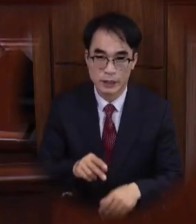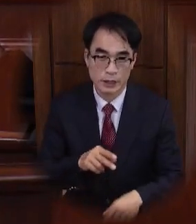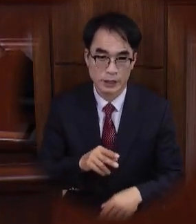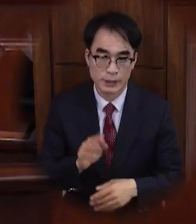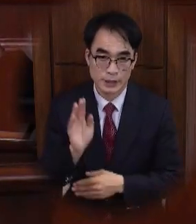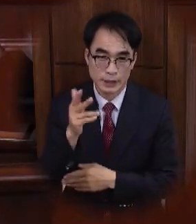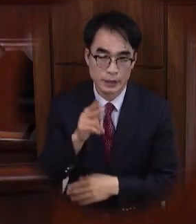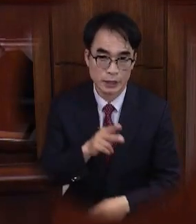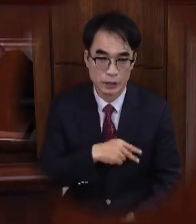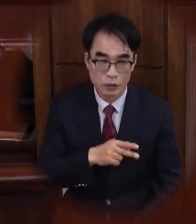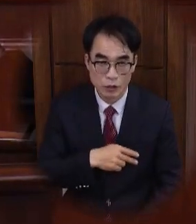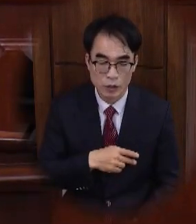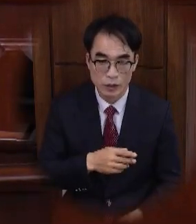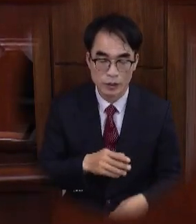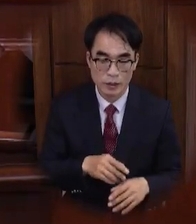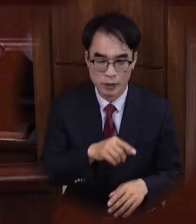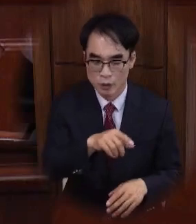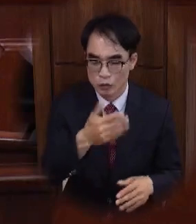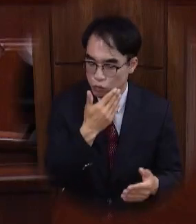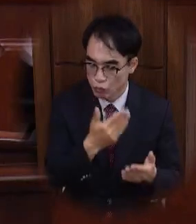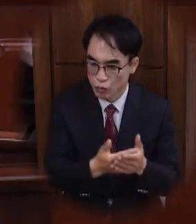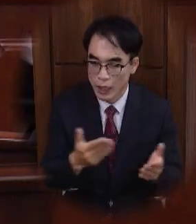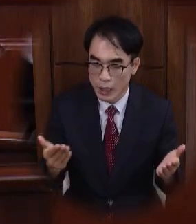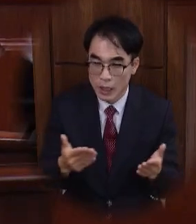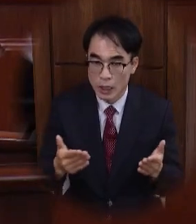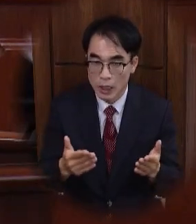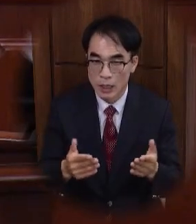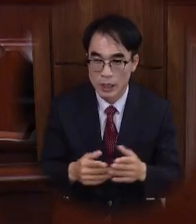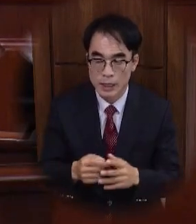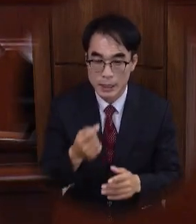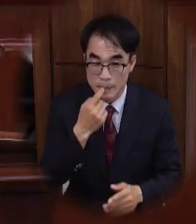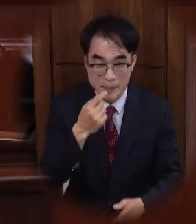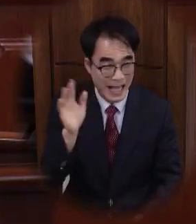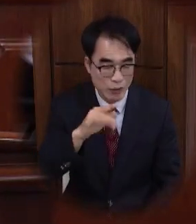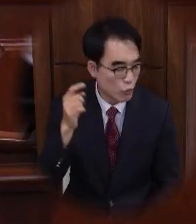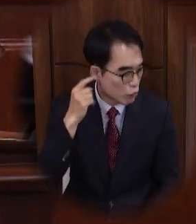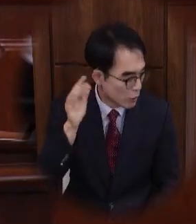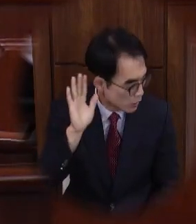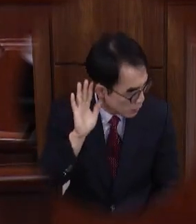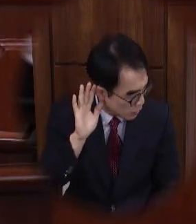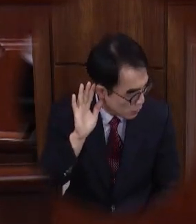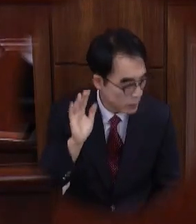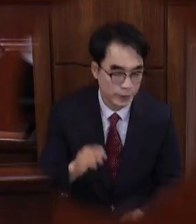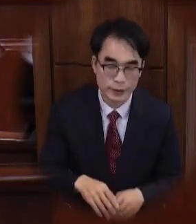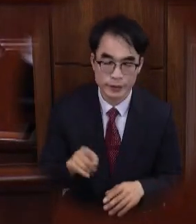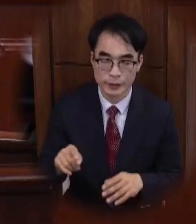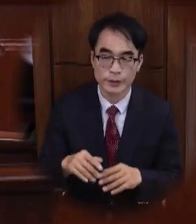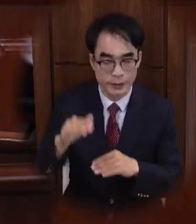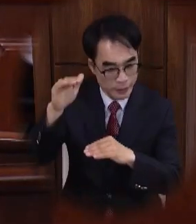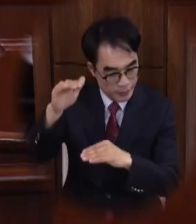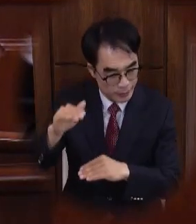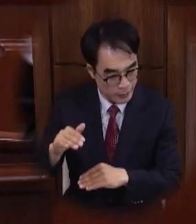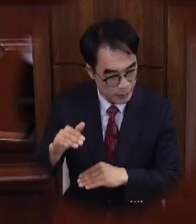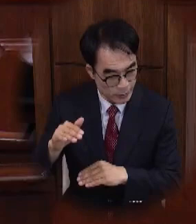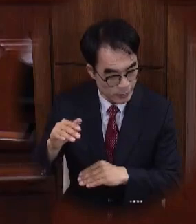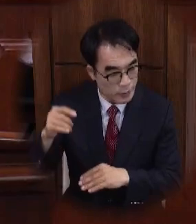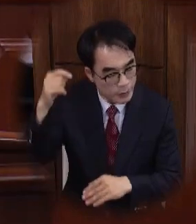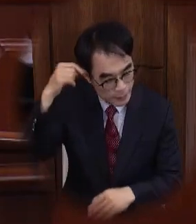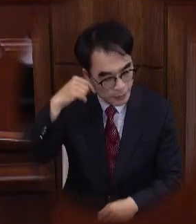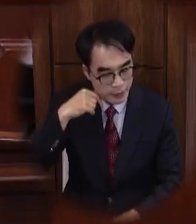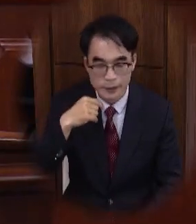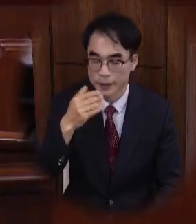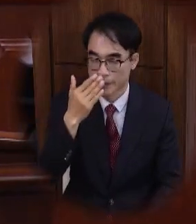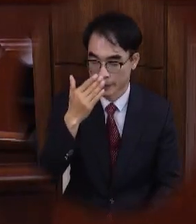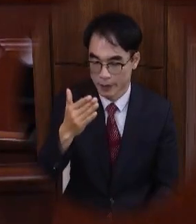미신과 현안을 입이 아닌 귀로 들어야 그들의 말에 대한 무게를 크게 느낄 수 있기